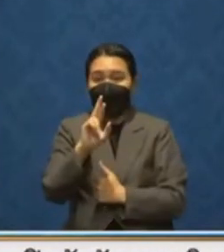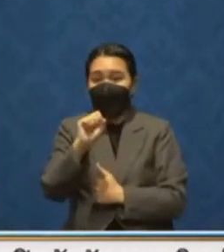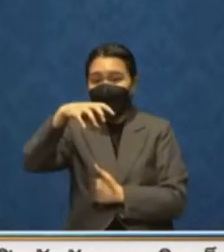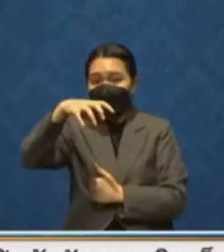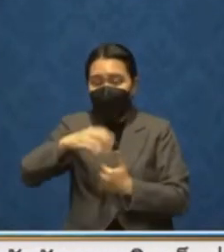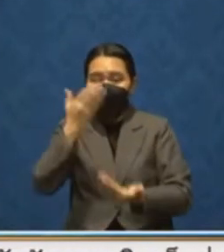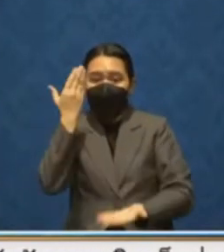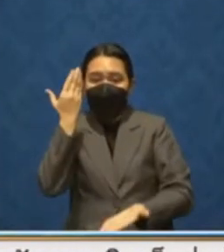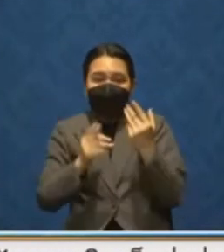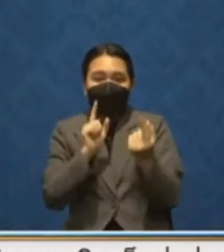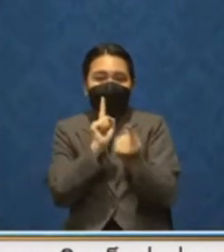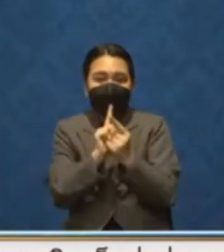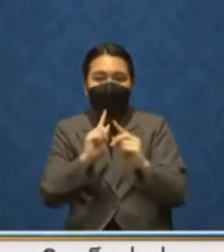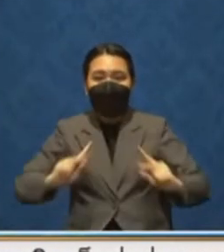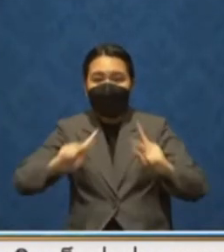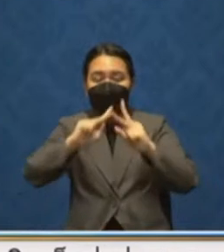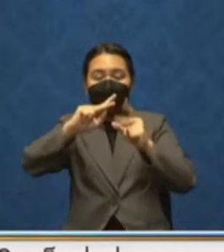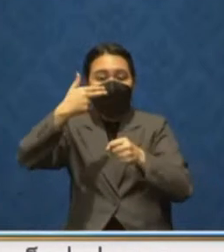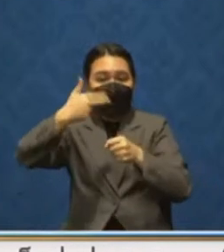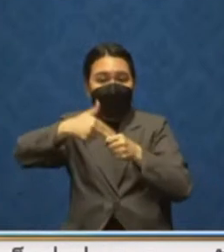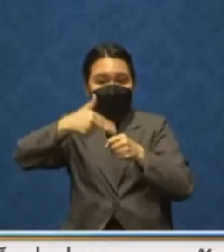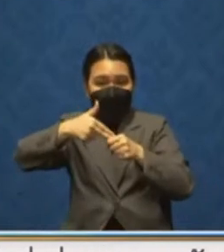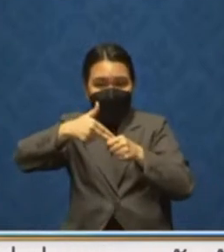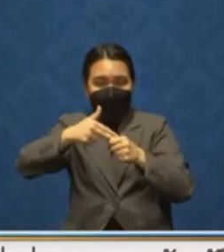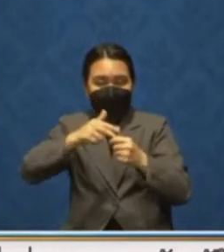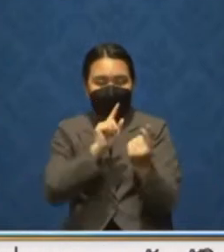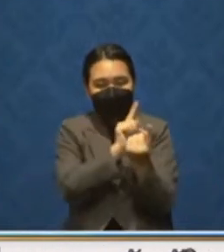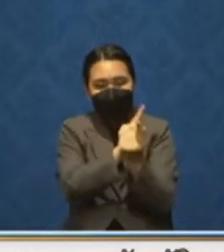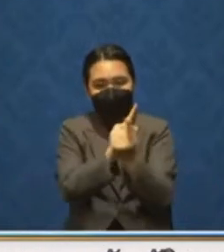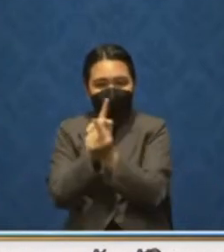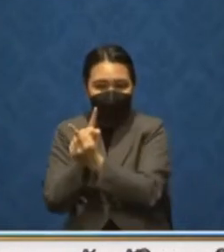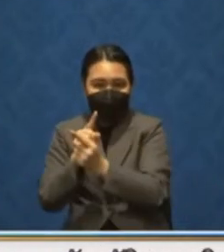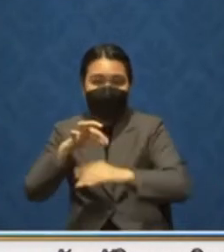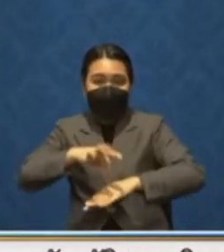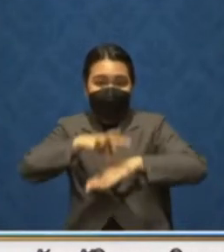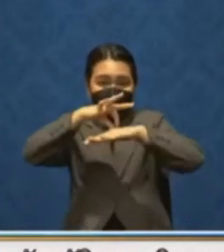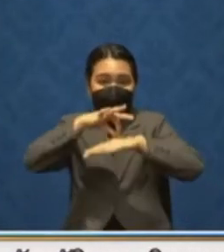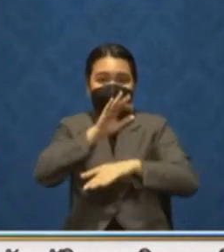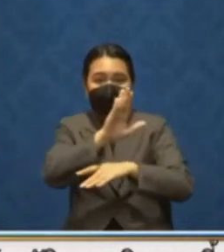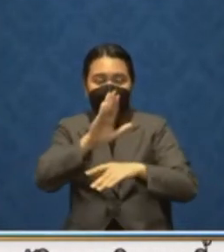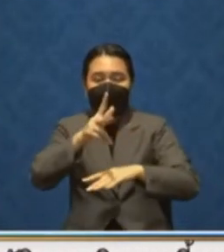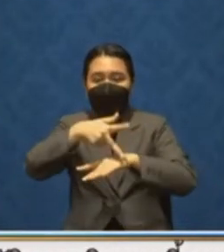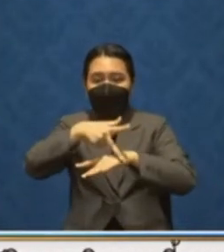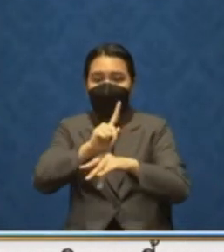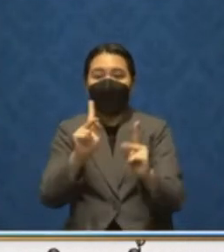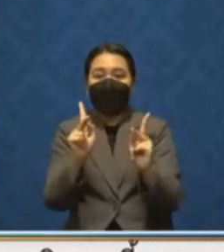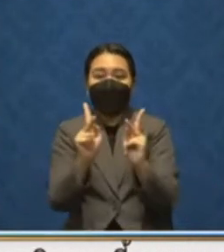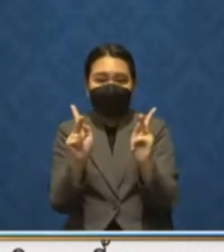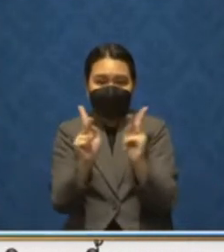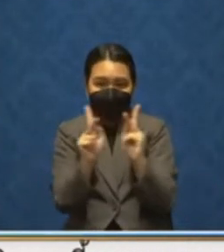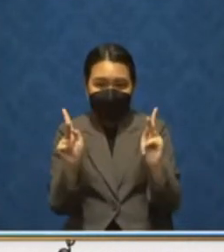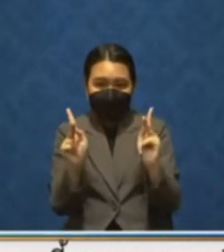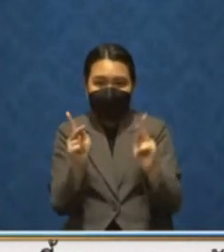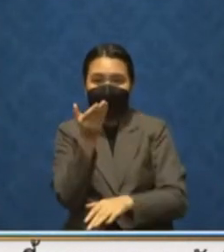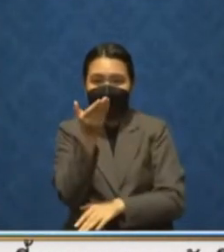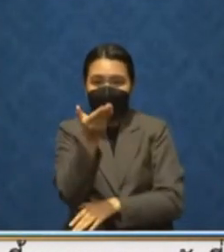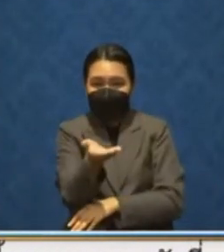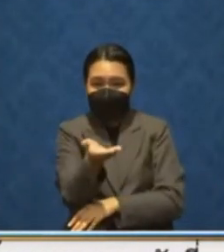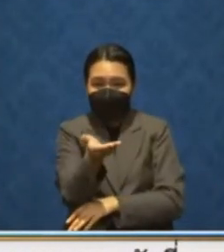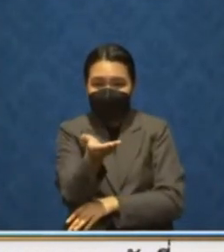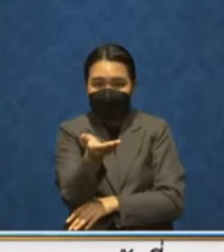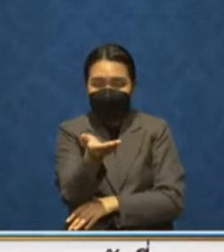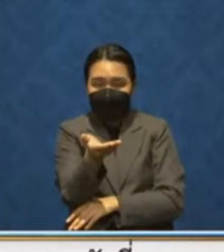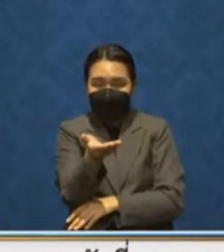เวียนมาที่กระทรวงพลังงานแต่โดยตำแหน่งของท่านก็เป็นประธานกรรมาธิการแต่ครับแต่ท่านโดยเพราะ